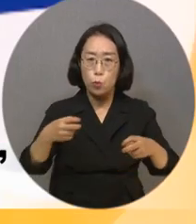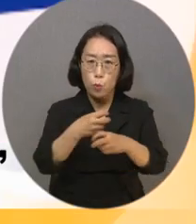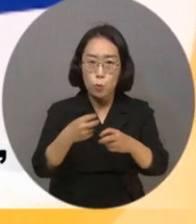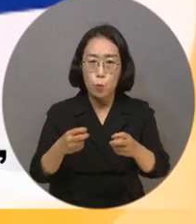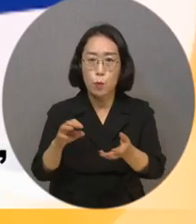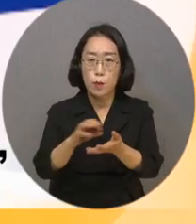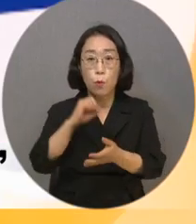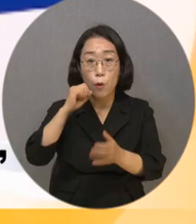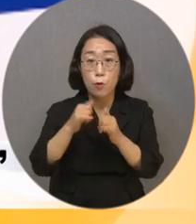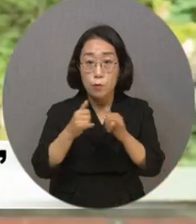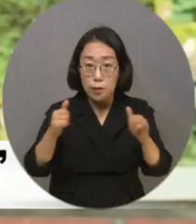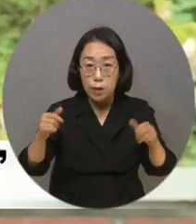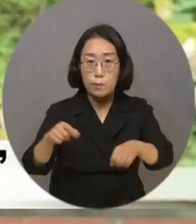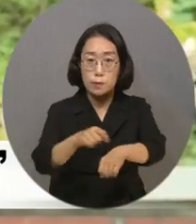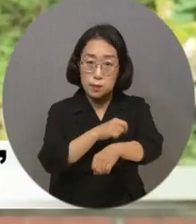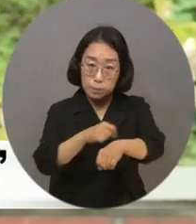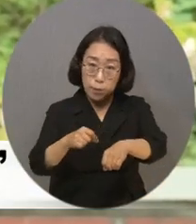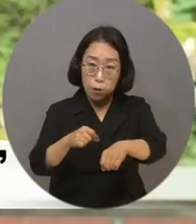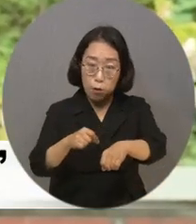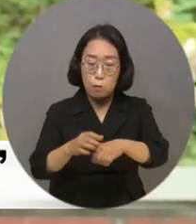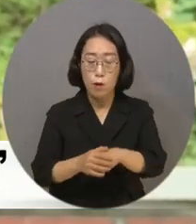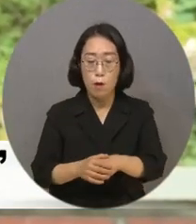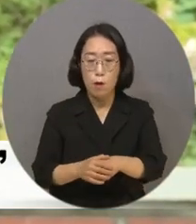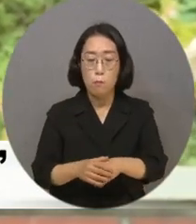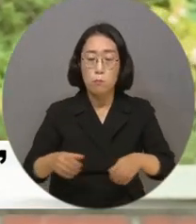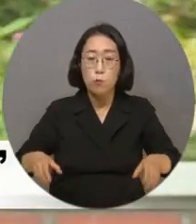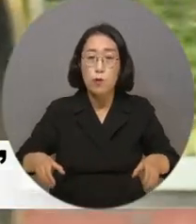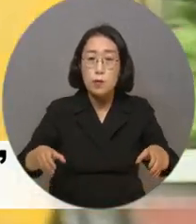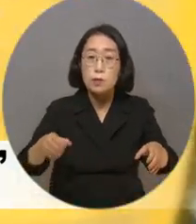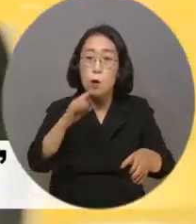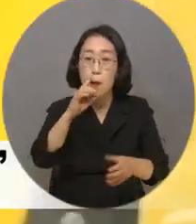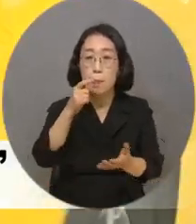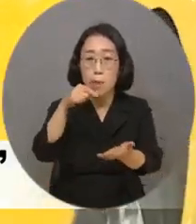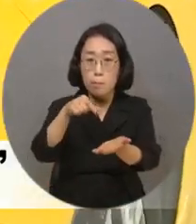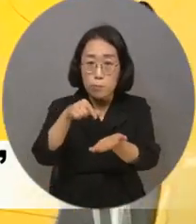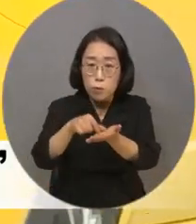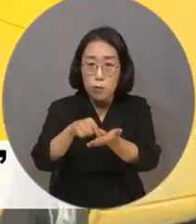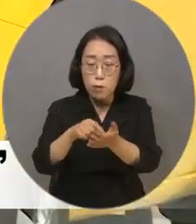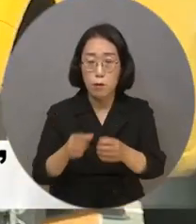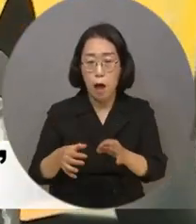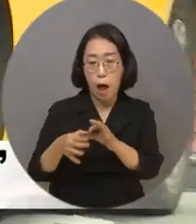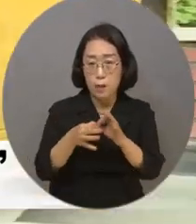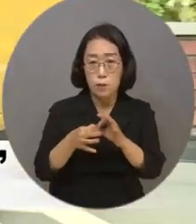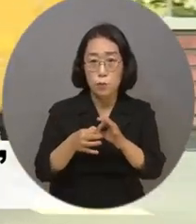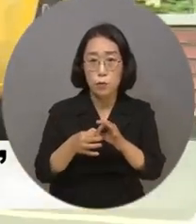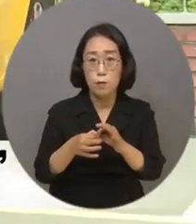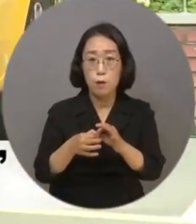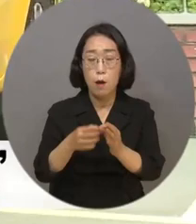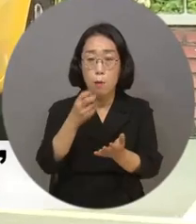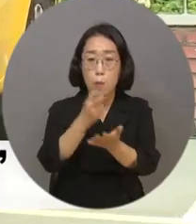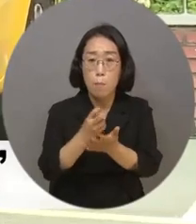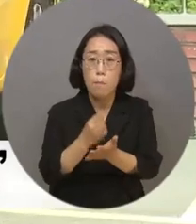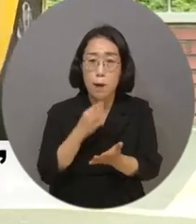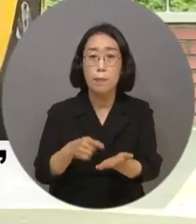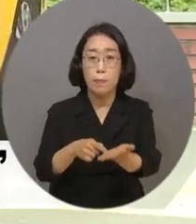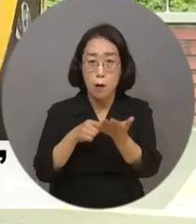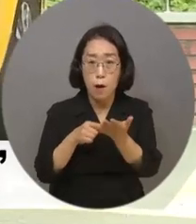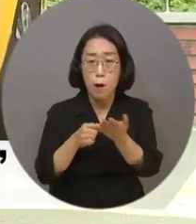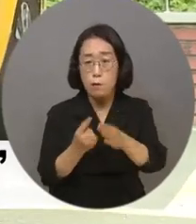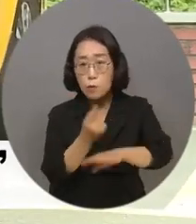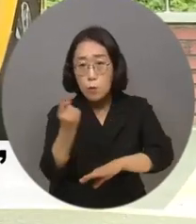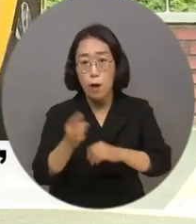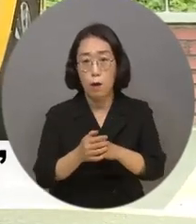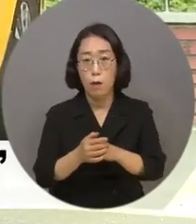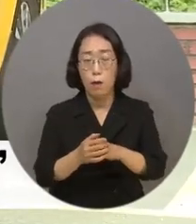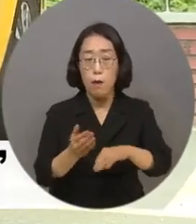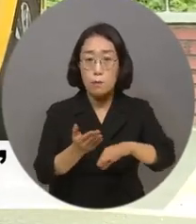위한 특별교통수단의 표준 휠체어만을 기준으로 휠체어 고정설비의 안전 기준을 정하고 있어 표준 휠체어를